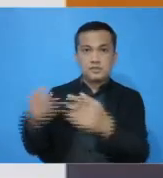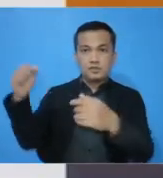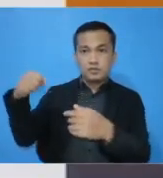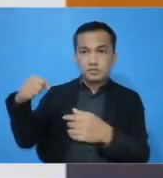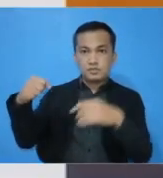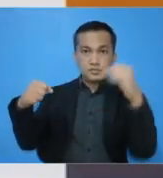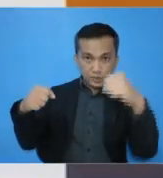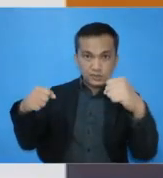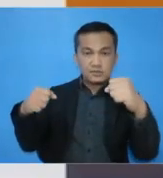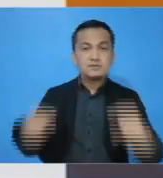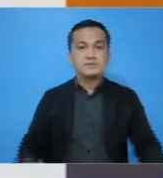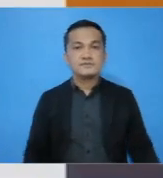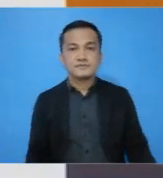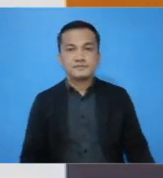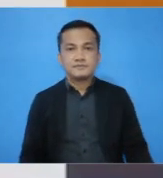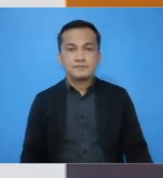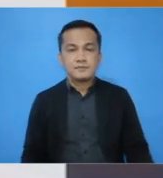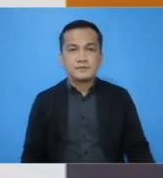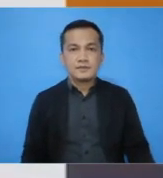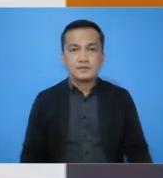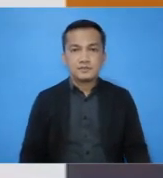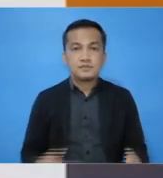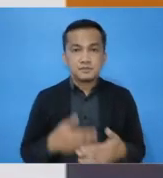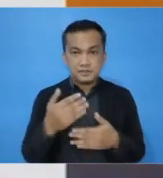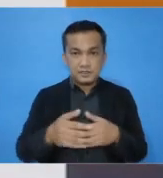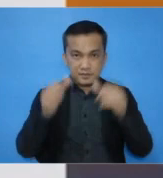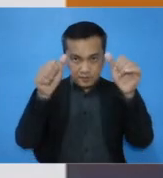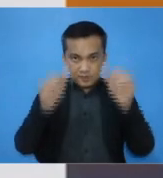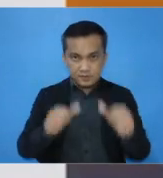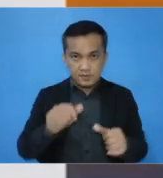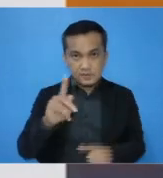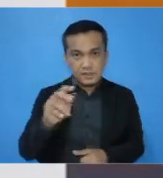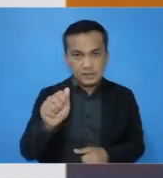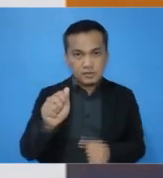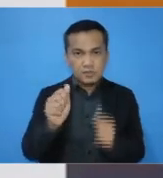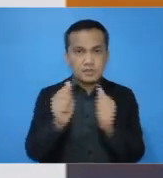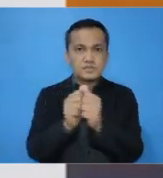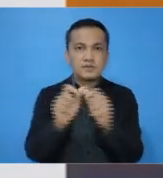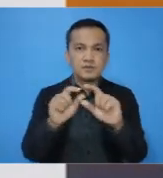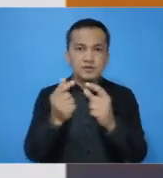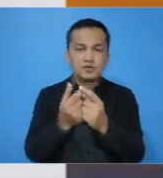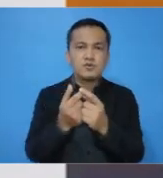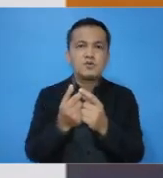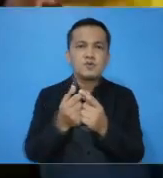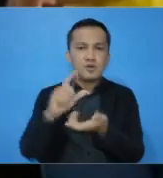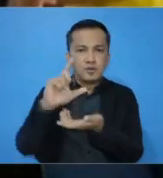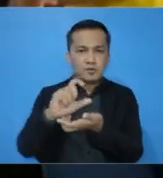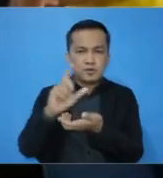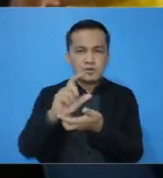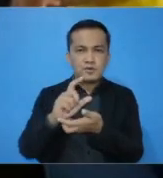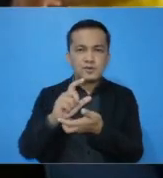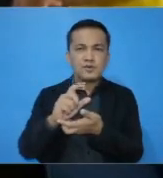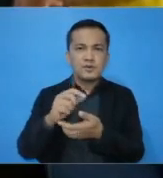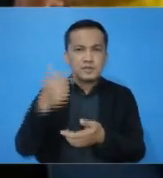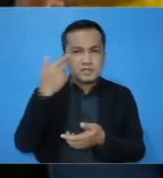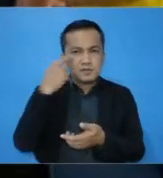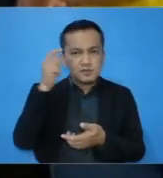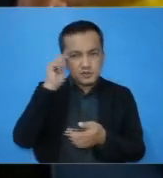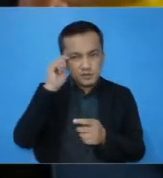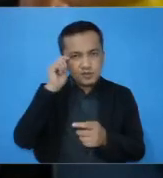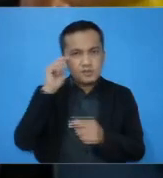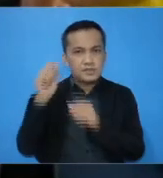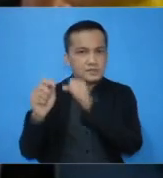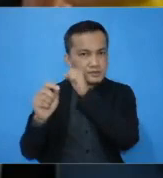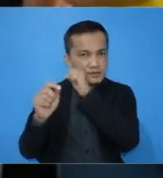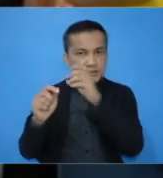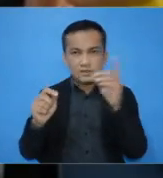Sa sumunod na FB post ni Andaya, magkasama na sa isang group photo si Gibo at Inday Sara. Sa Davao City na rin nagpabakuna